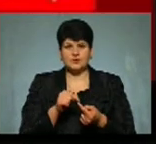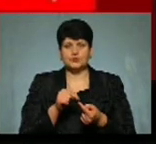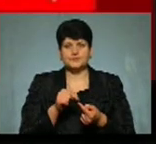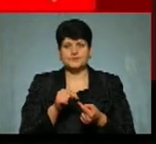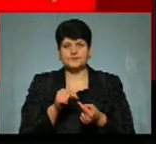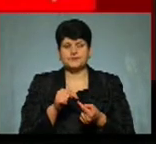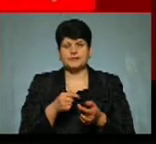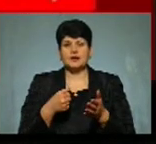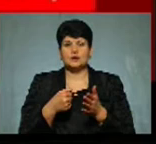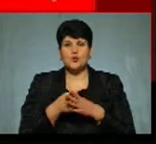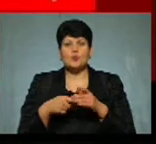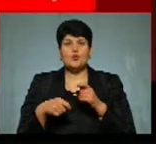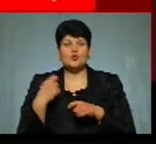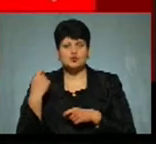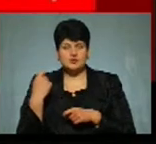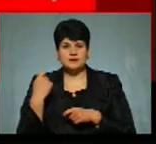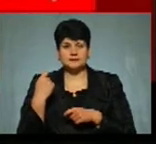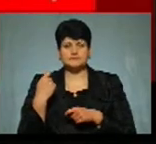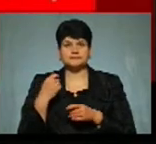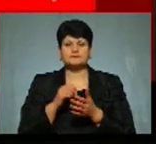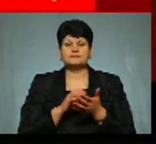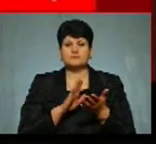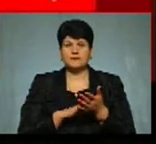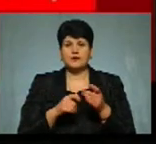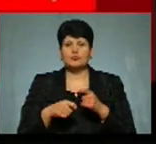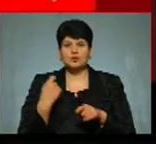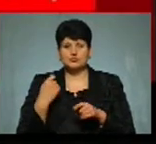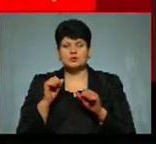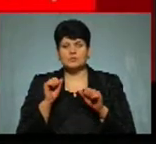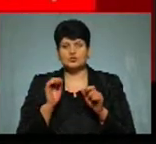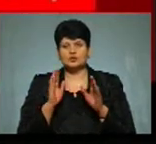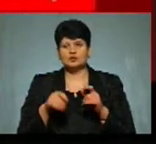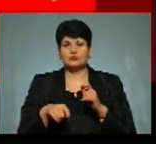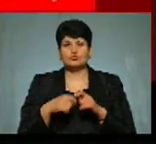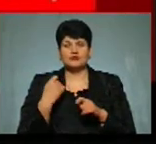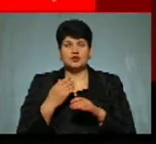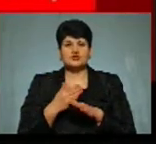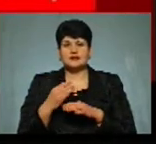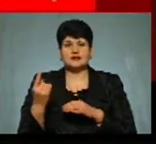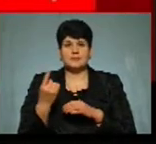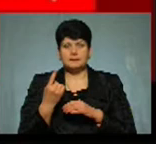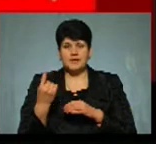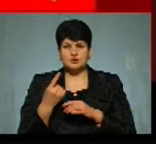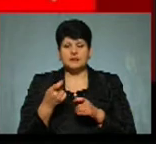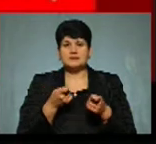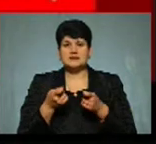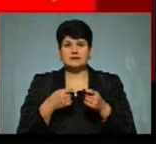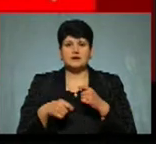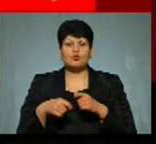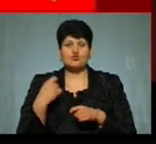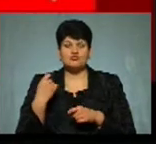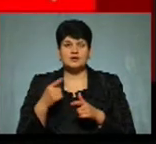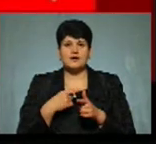відповідно до порушення, до кваліфікації порушення, це може бути порушення або частини 1 статті 122 Кодексу України про адміністративні правопорушення,